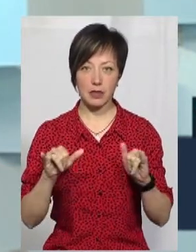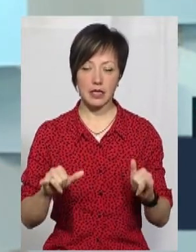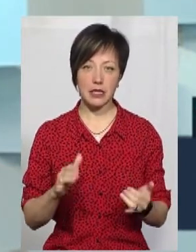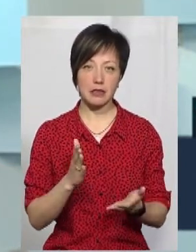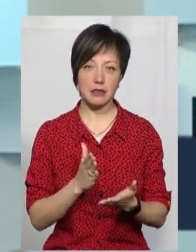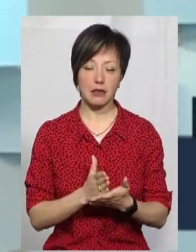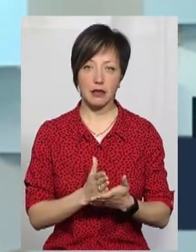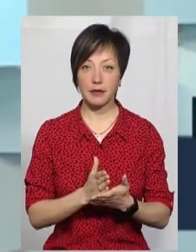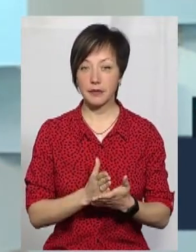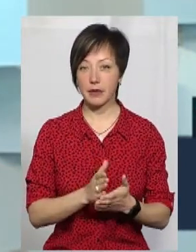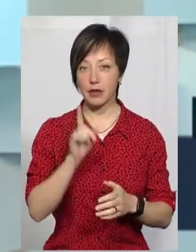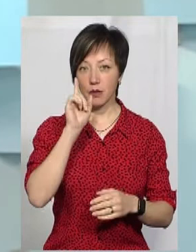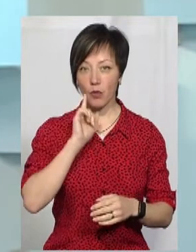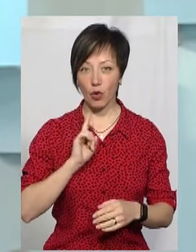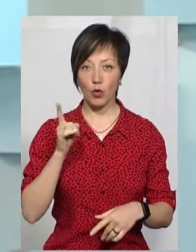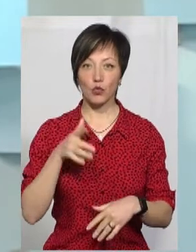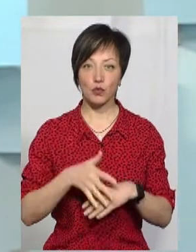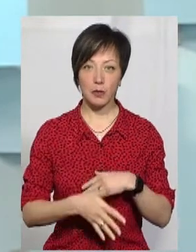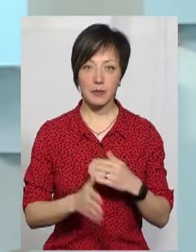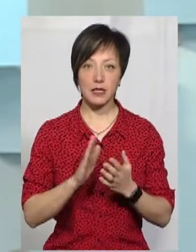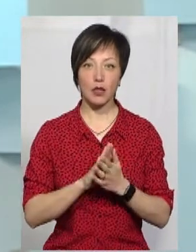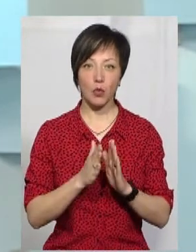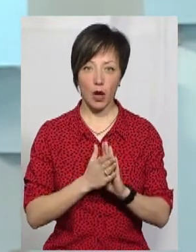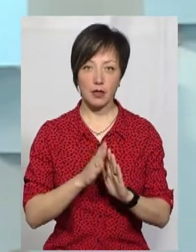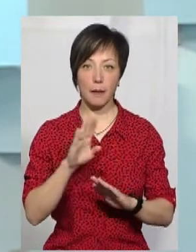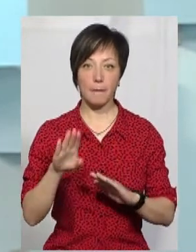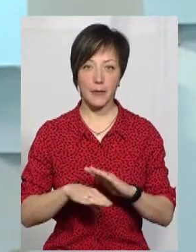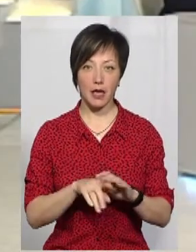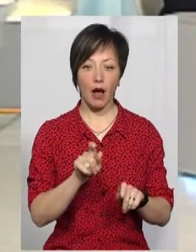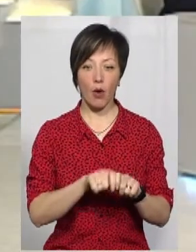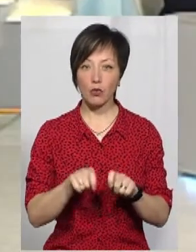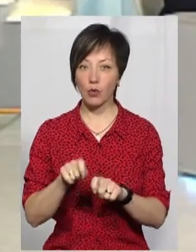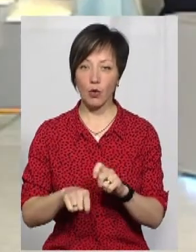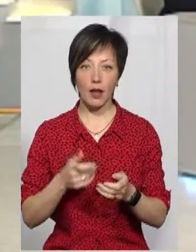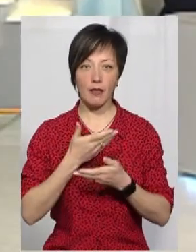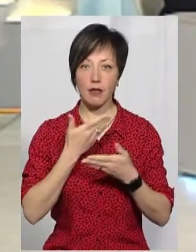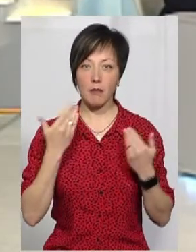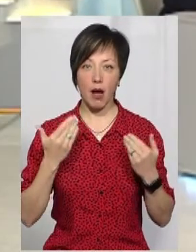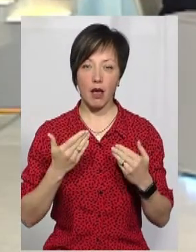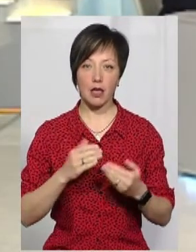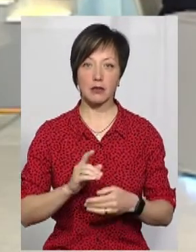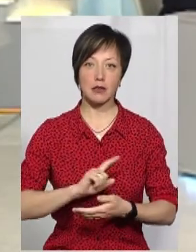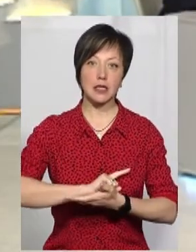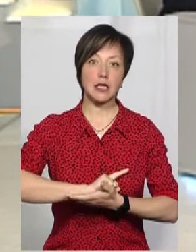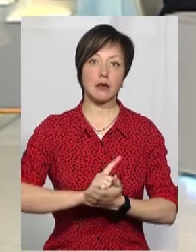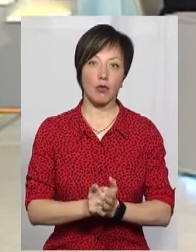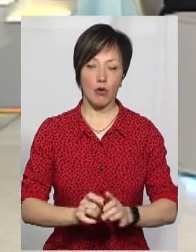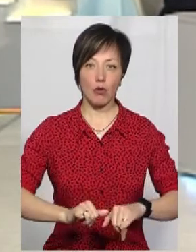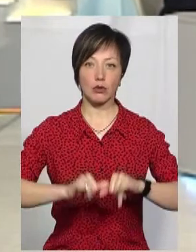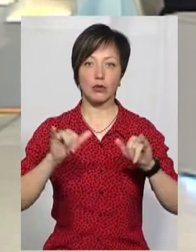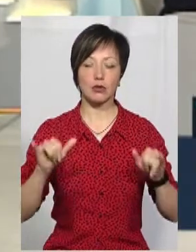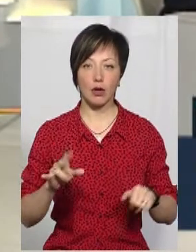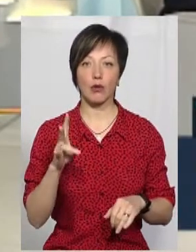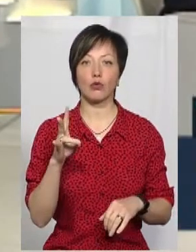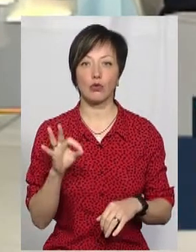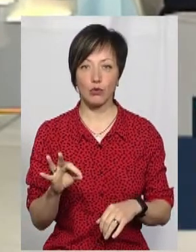І поки що ми розуміємо, ситуація під контролем, звичайно, під контролем, тому що немає такого стрімкого зростання, але ми можемо і